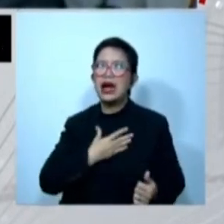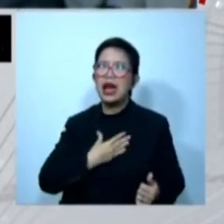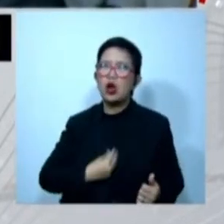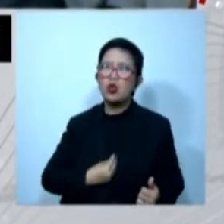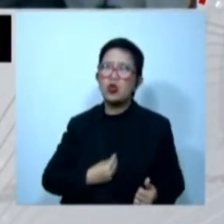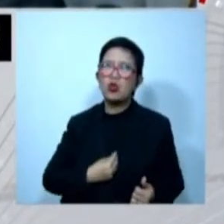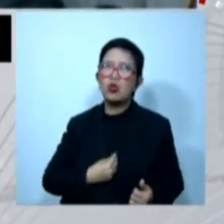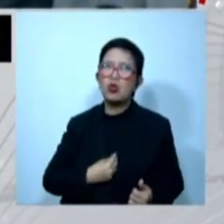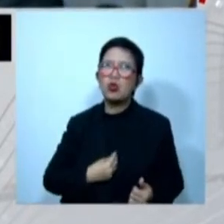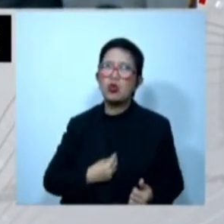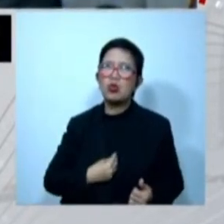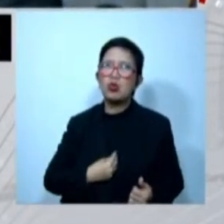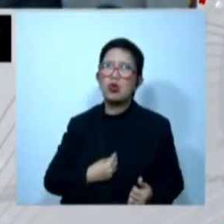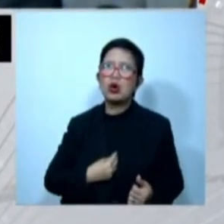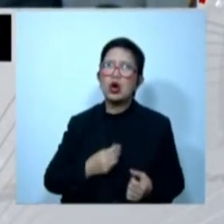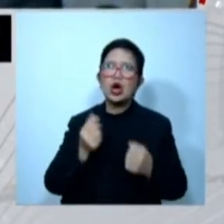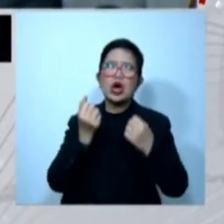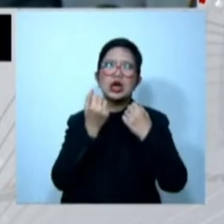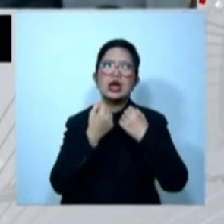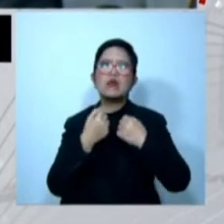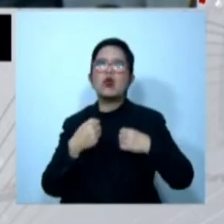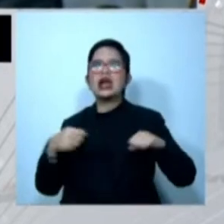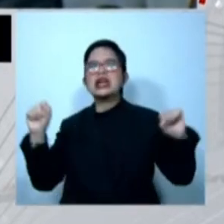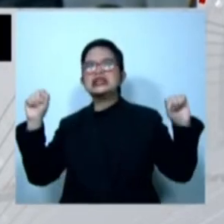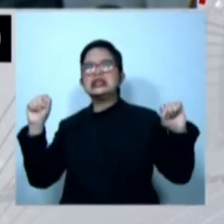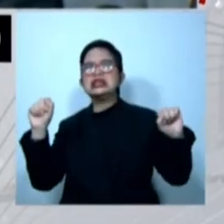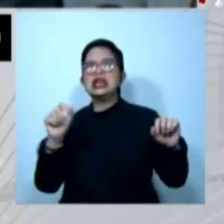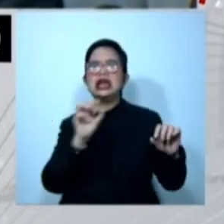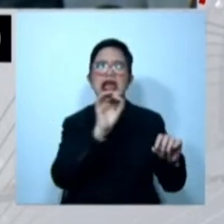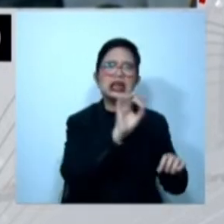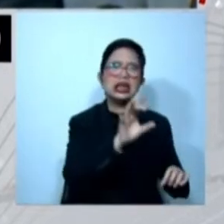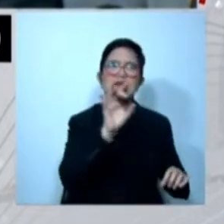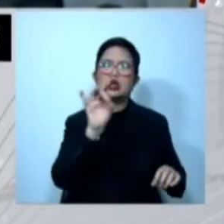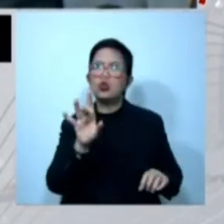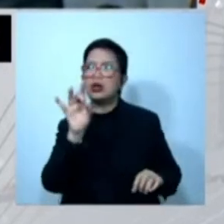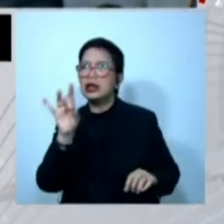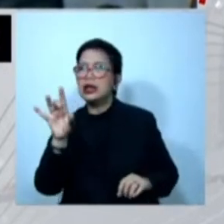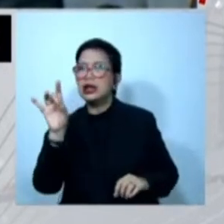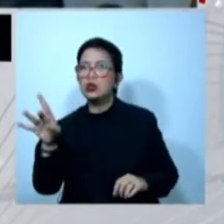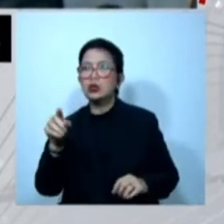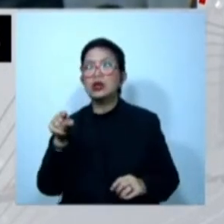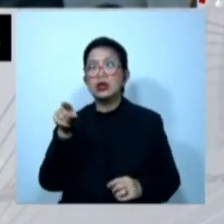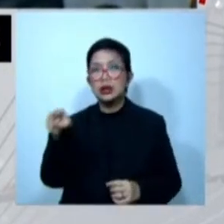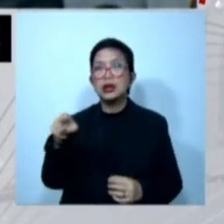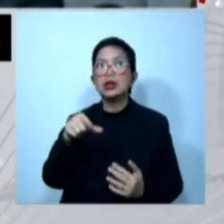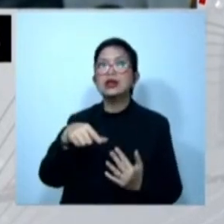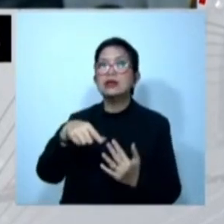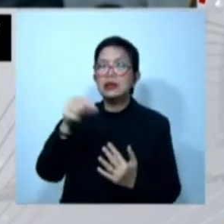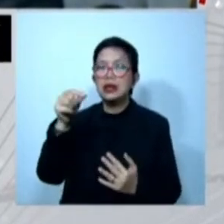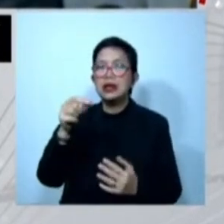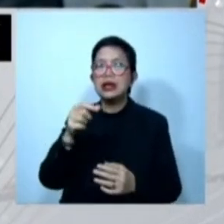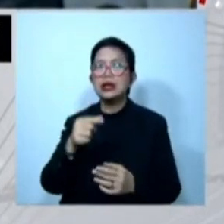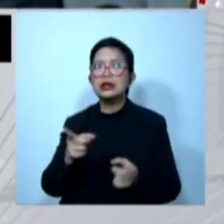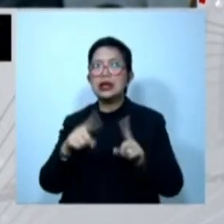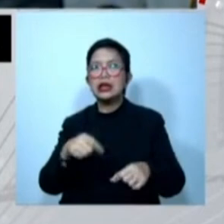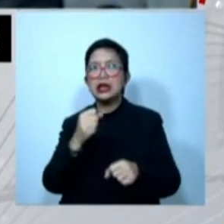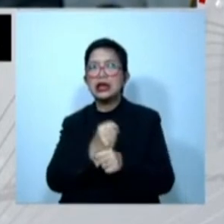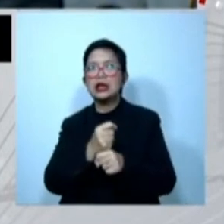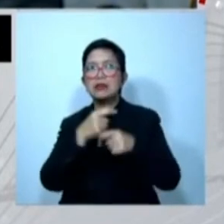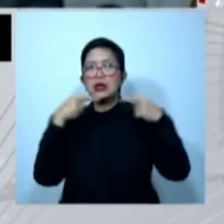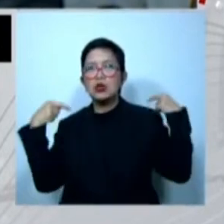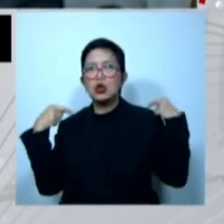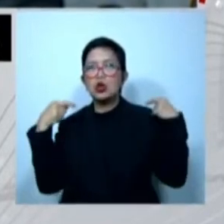demokrasi ini dan itu dan ini. Mas Anies dipilih jadi gubernur DKI